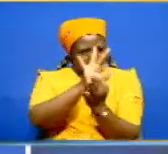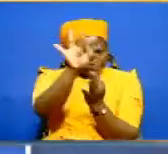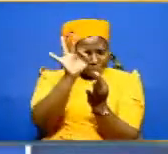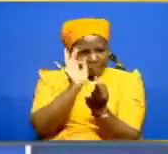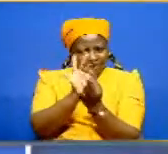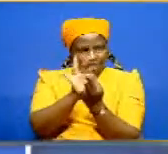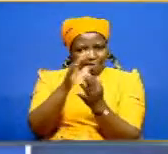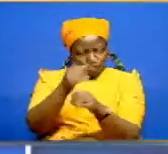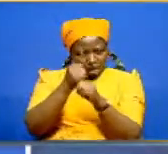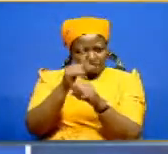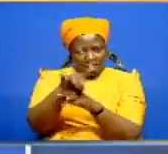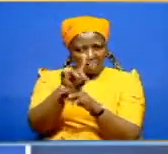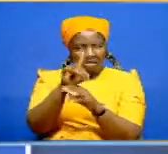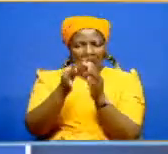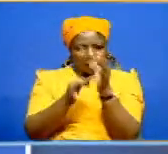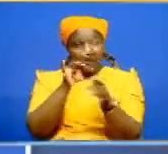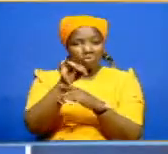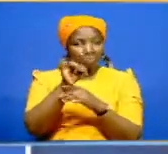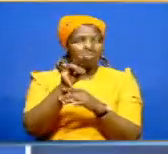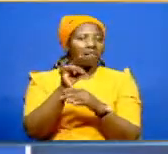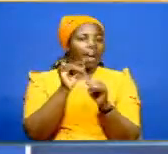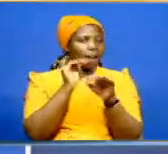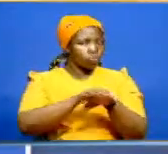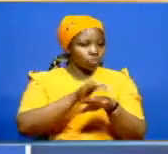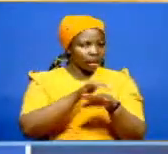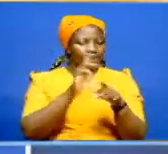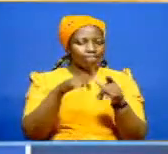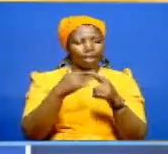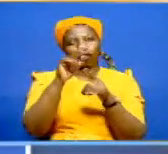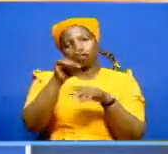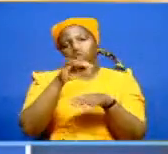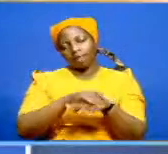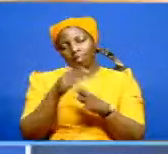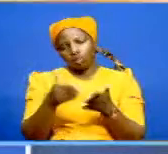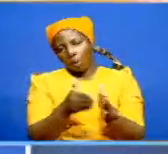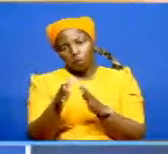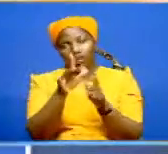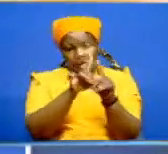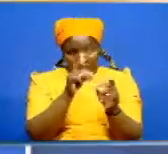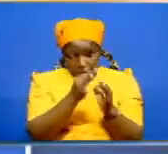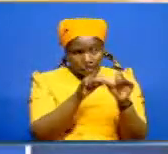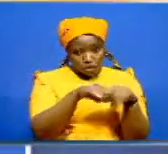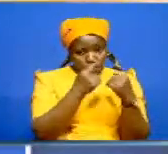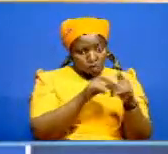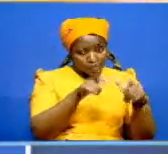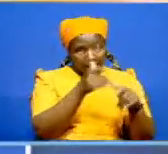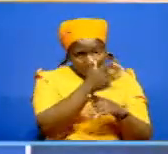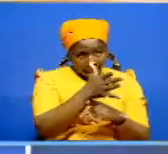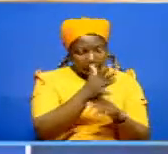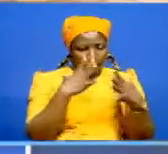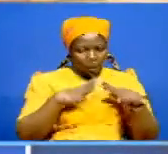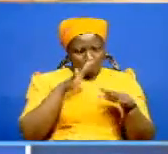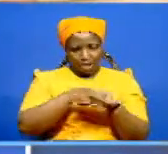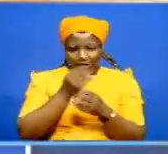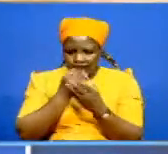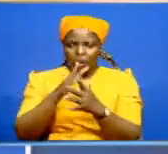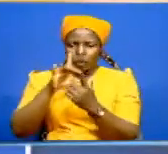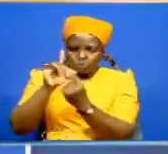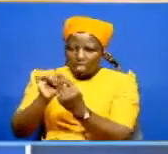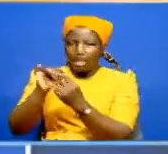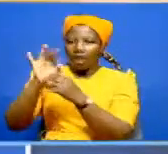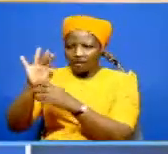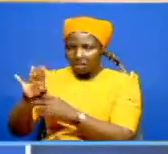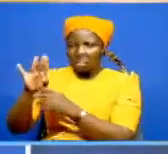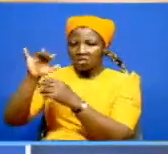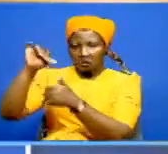mzuri, utapata nafasi. Hata kama kuna social media leo, watu wanafuata taarifa katika Twitter, Facebook, YouTube na